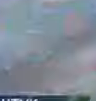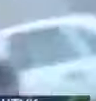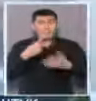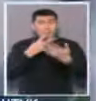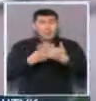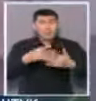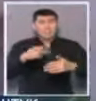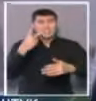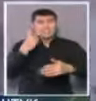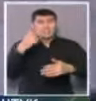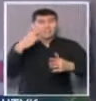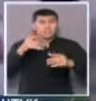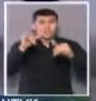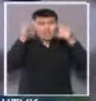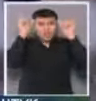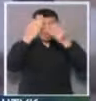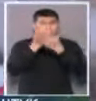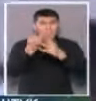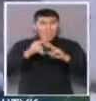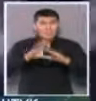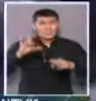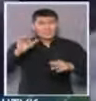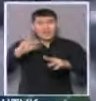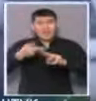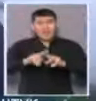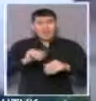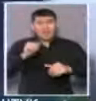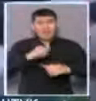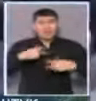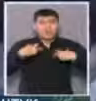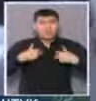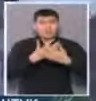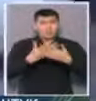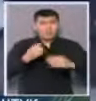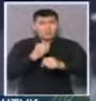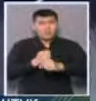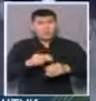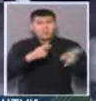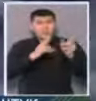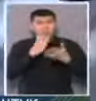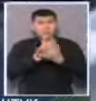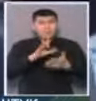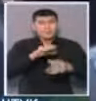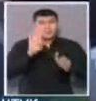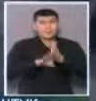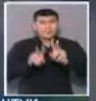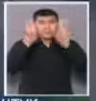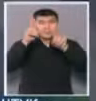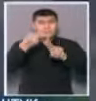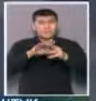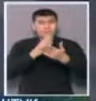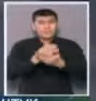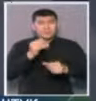обнаружено 200 штук рогов сайга то и незарегистрированное двуствольное охотничье оружие марки ту-16 во втором